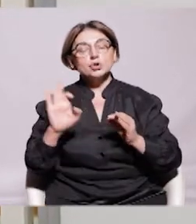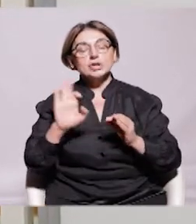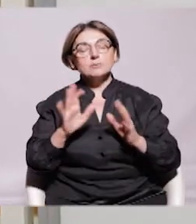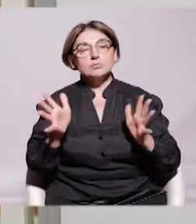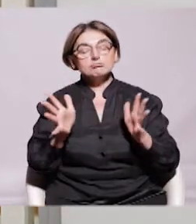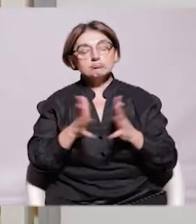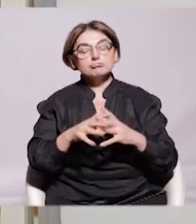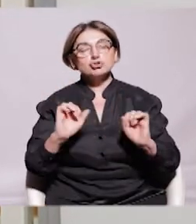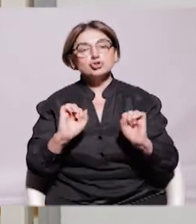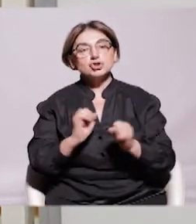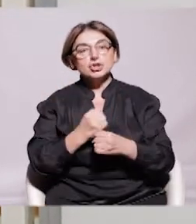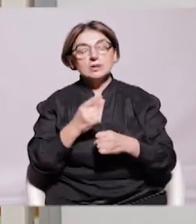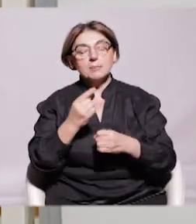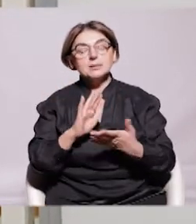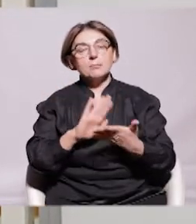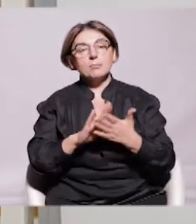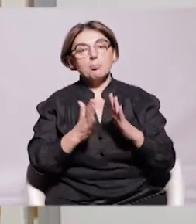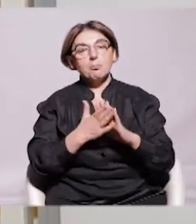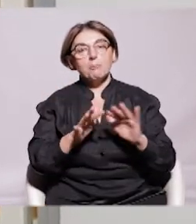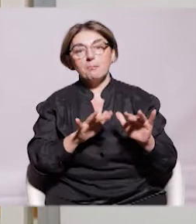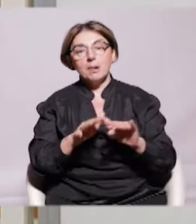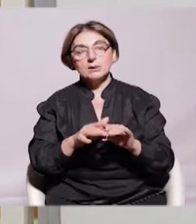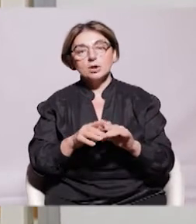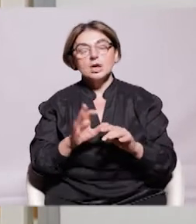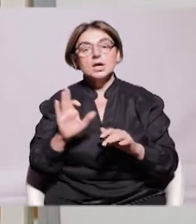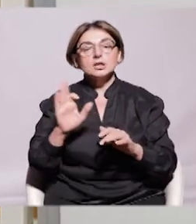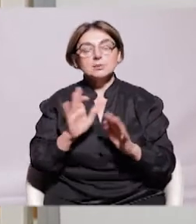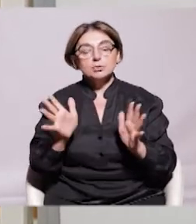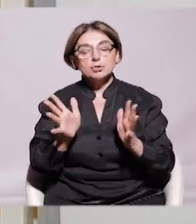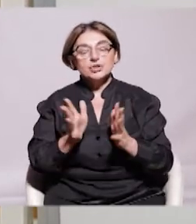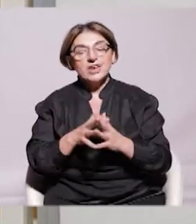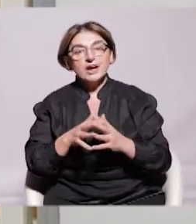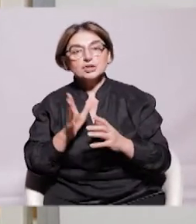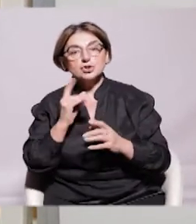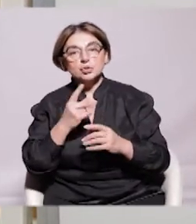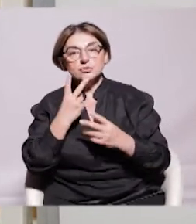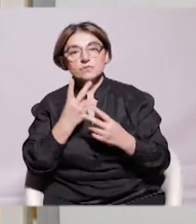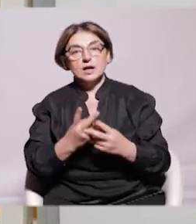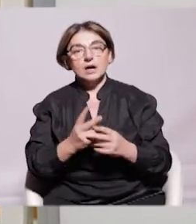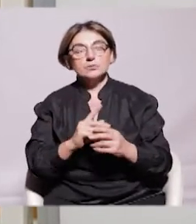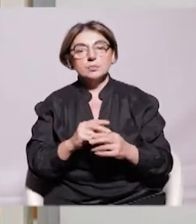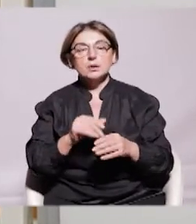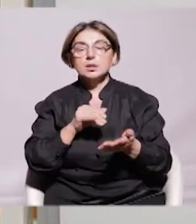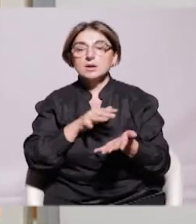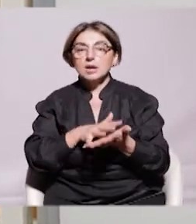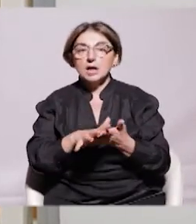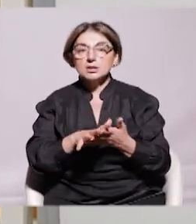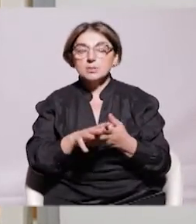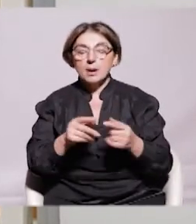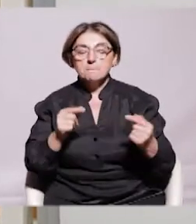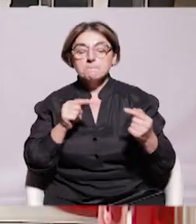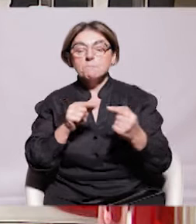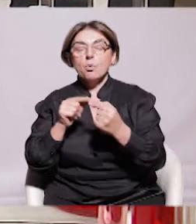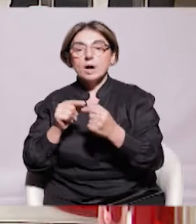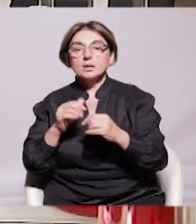ქიმიური რეაქციის სიჩქარეს და მასზე მოქმედ ფაქტორებს. ქიმიური რეაქციის დროს ცხადია, იხარჯება